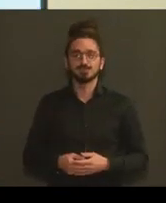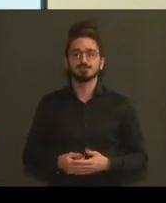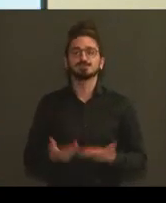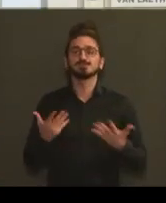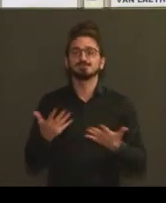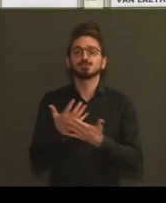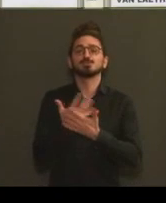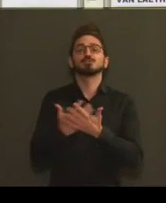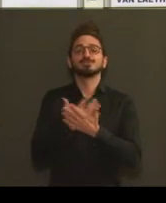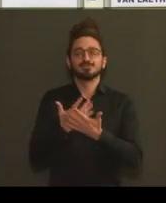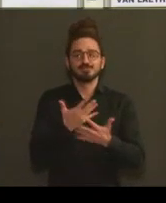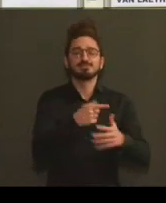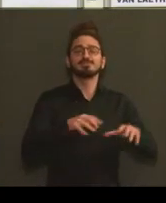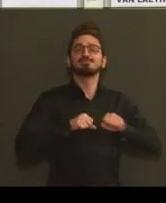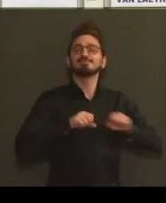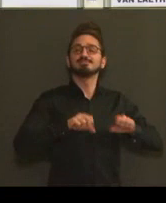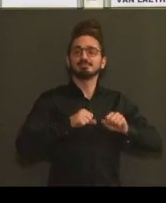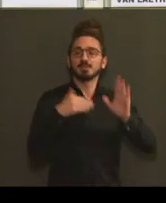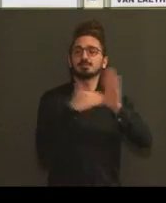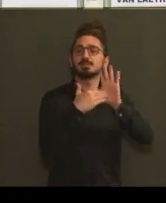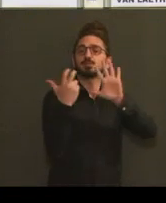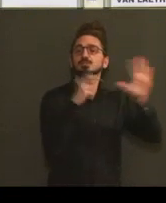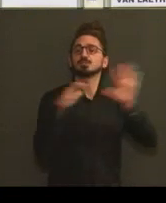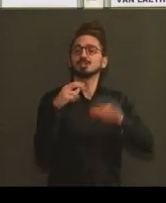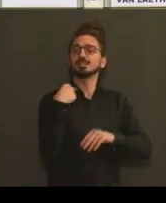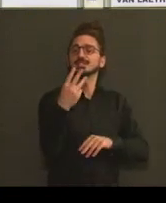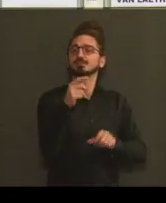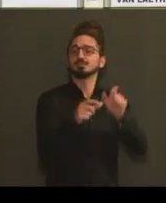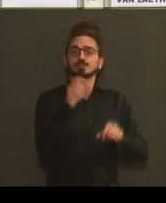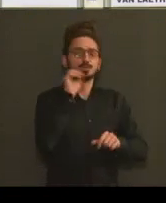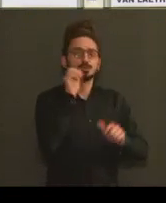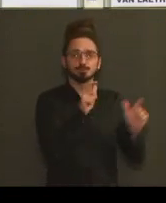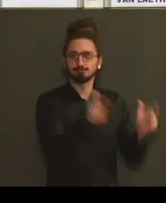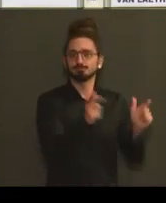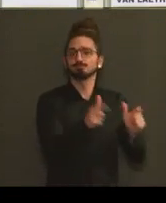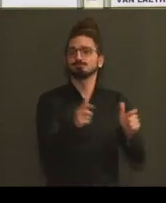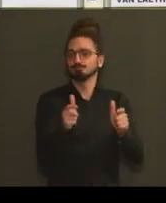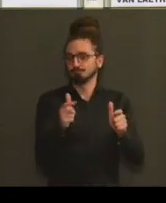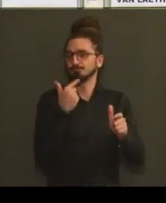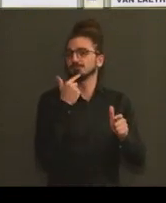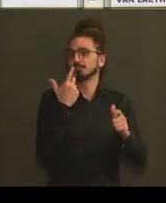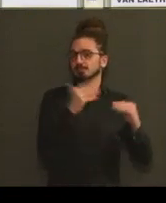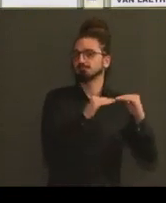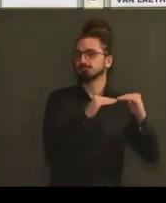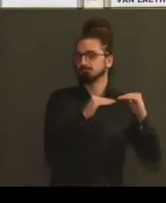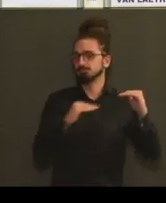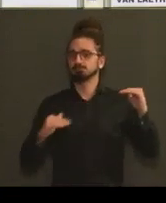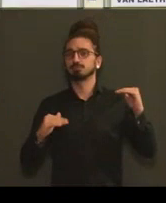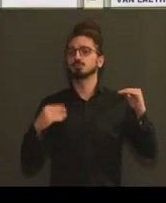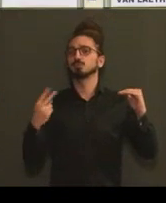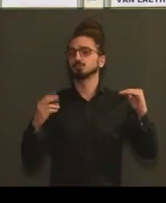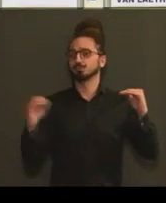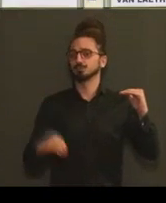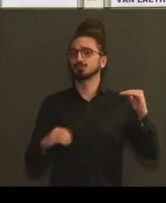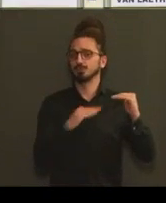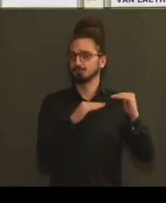1813 nouvelles contaminations par jour. Ceci est une diminution encore de l'ordre de 12% sur base hebdomadaire, mais